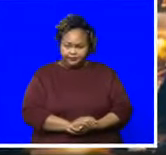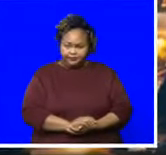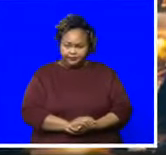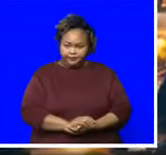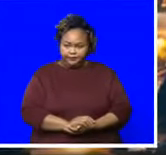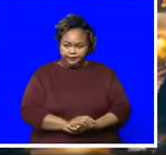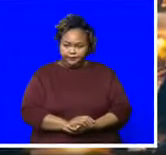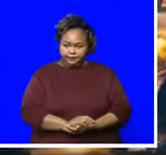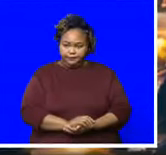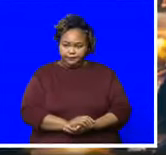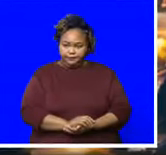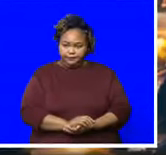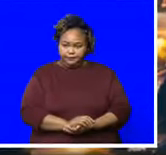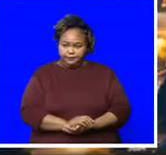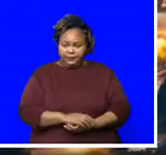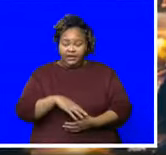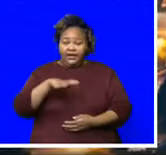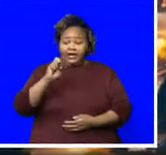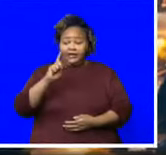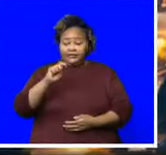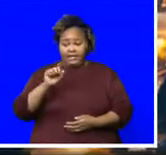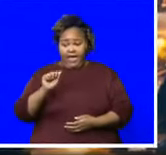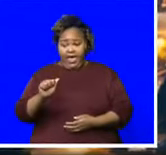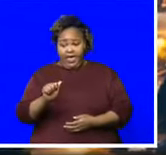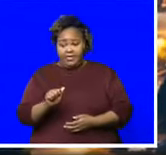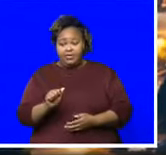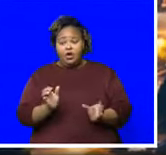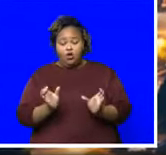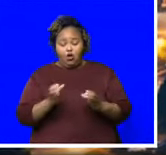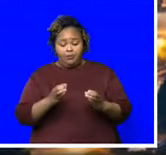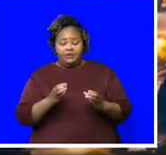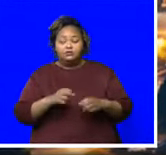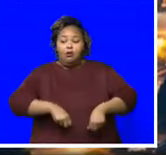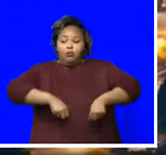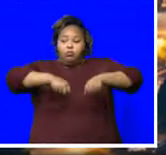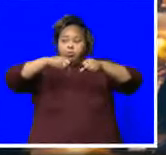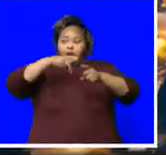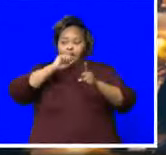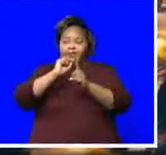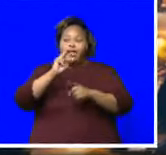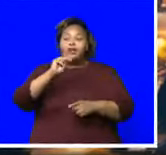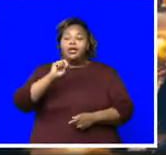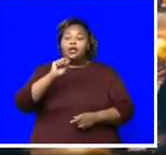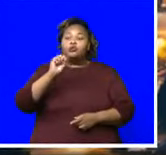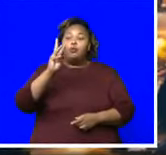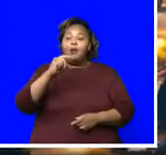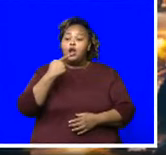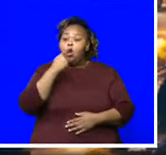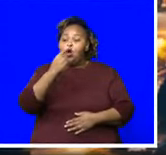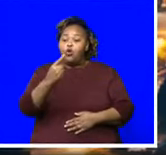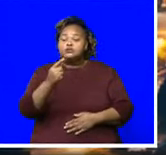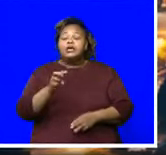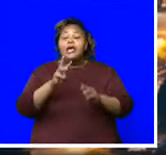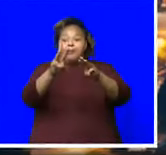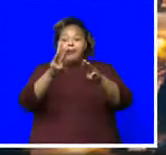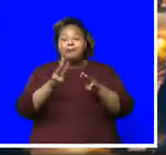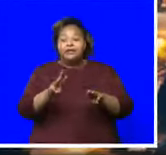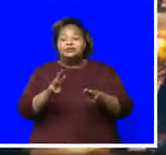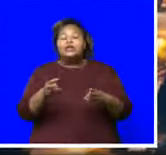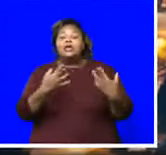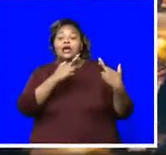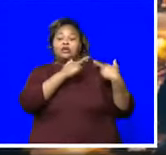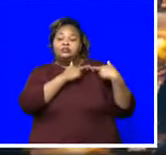Umphathi welibandla letekuvakasha kuleli Eswatini Tourism Authority Linda Nxumalo uthi ke imisamo inhlitiyo yetekuvakasha